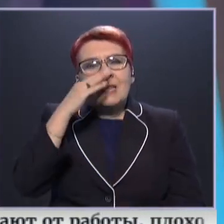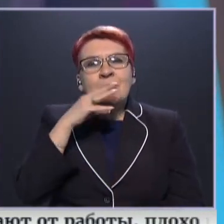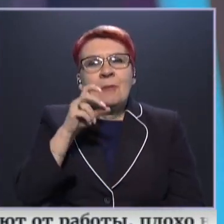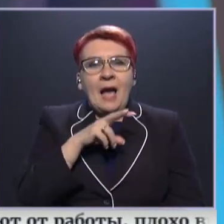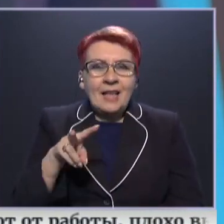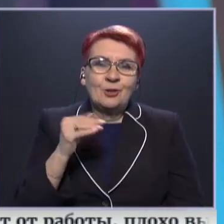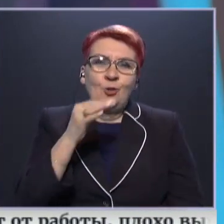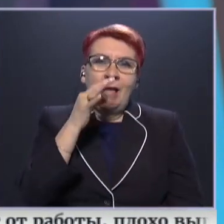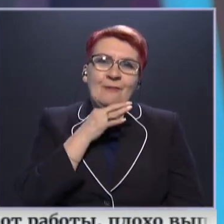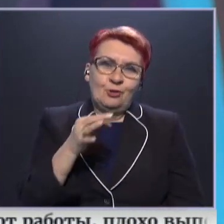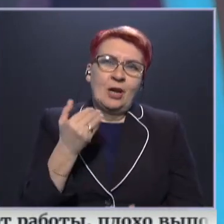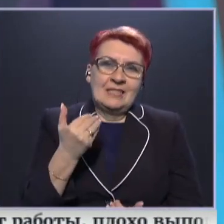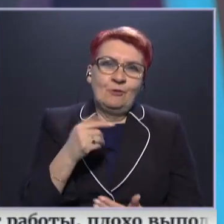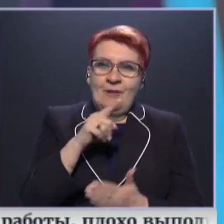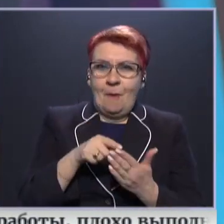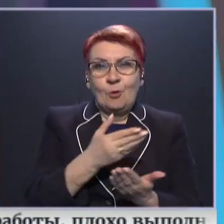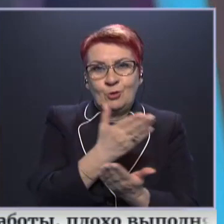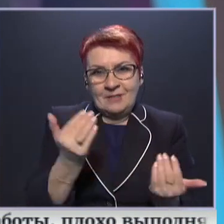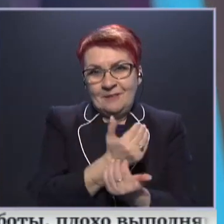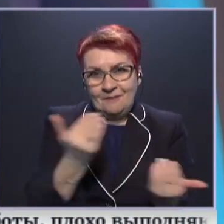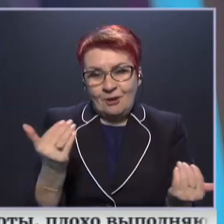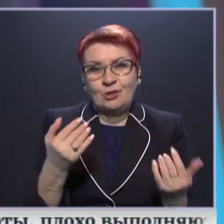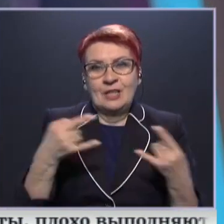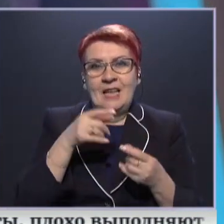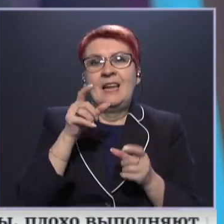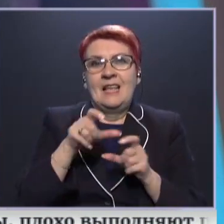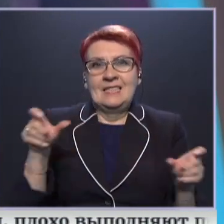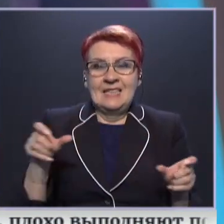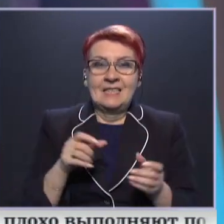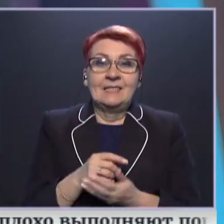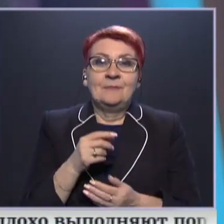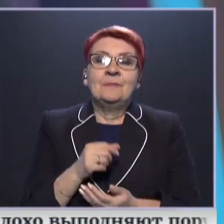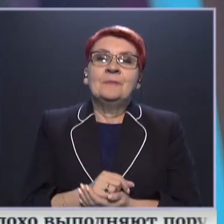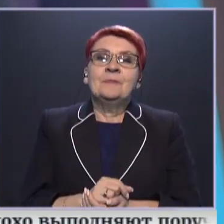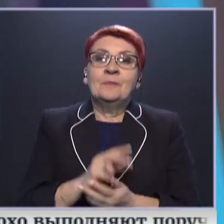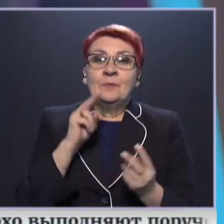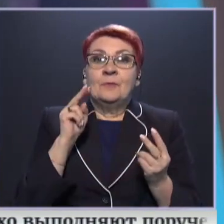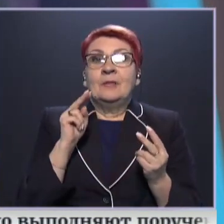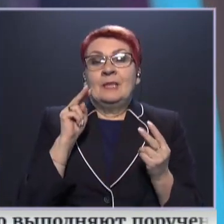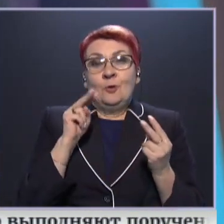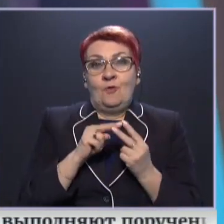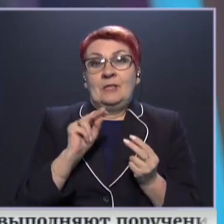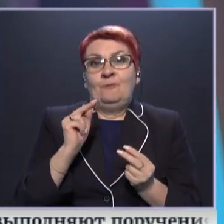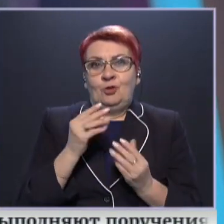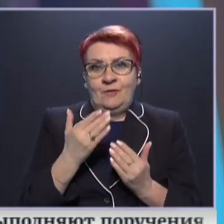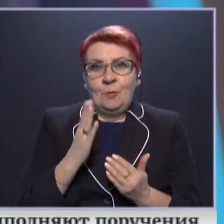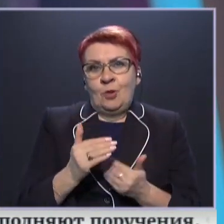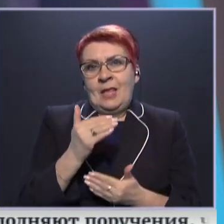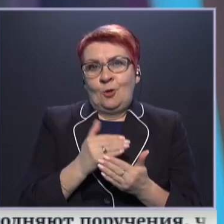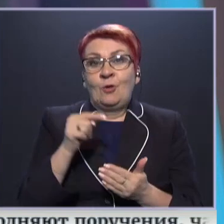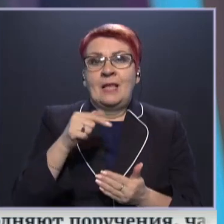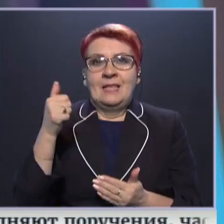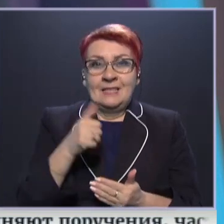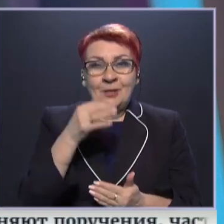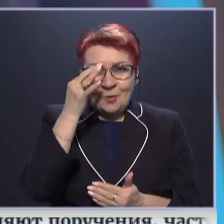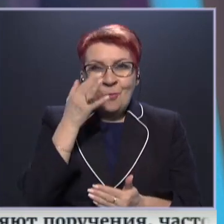сегодня на вопросы наших зрителей. И вам спасибо большое за вопросы. Мы с вами увидимся уже в четверг. Как раз будем подводить итоги этой недели на лучший вопрос.